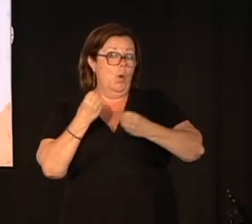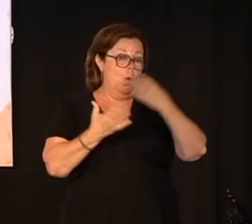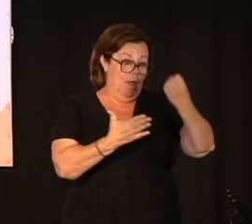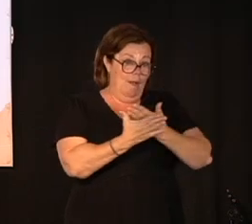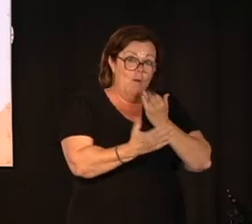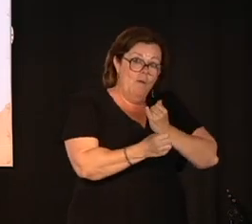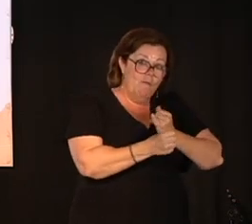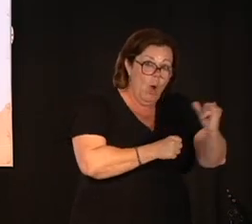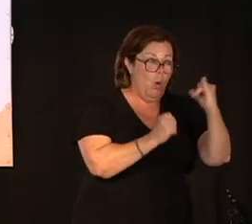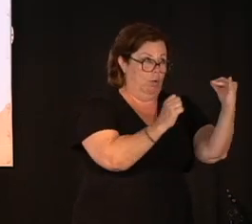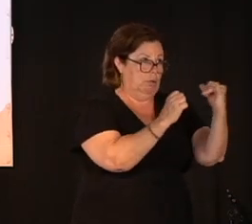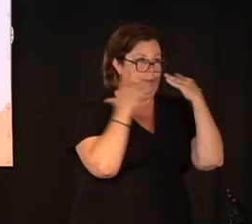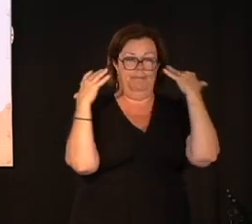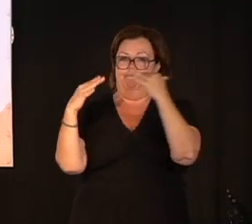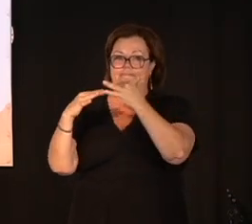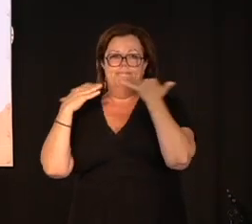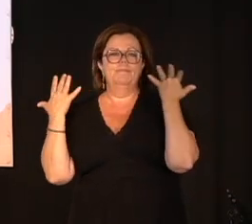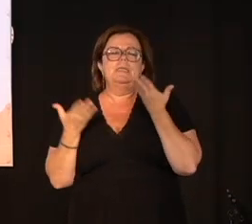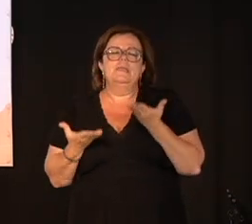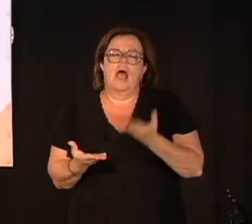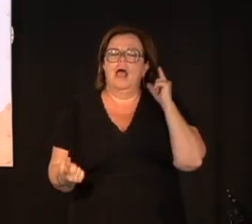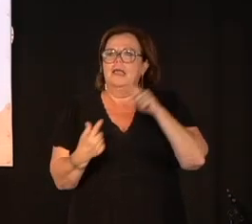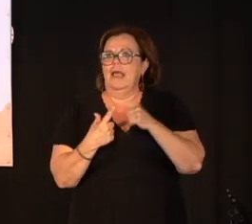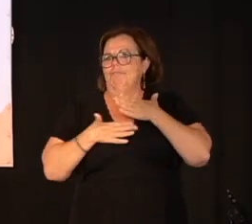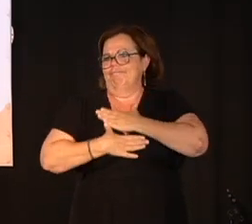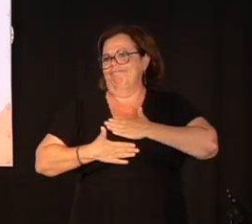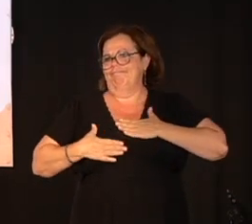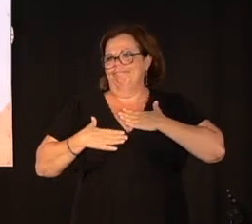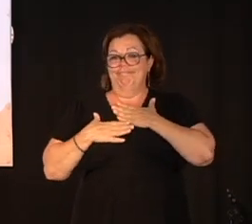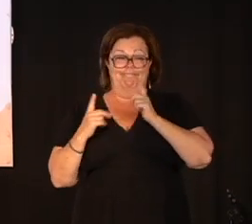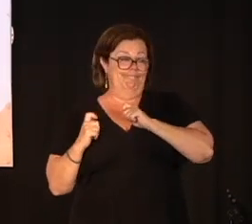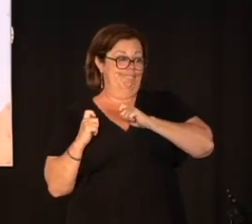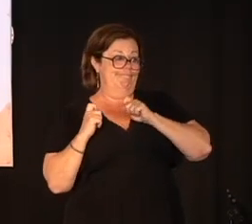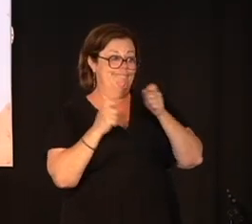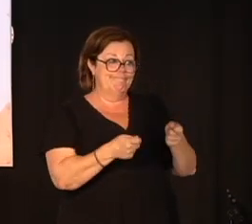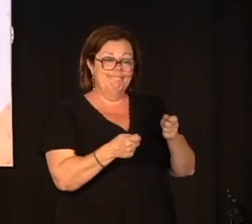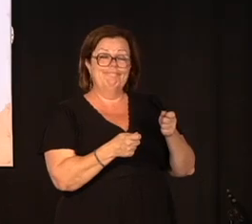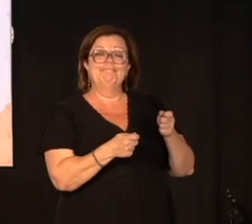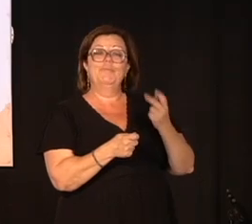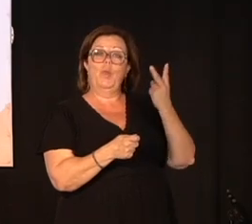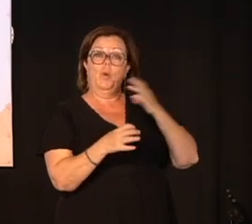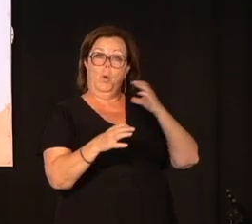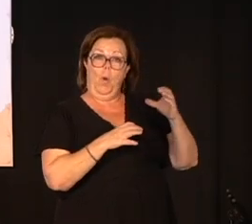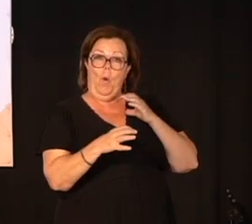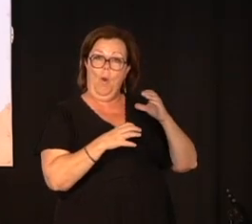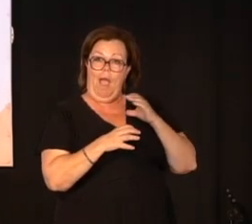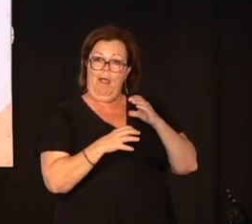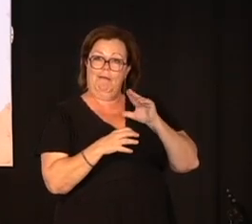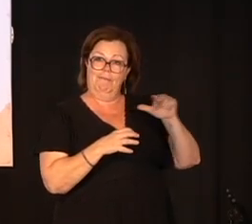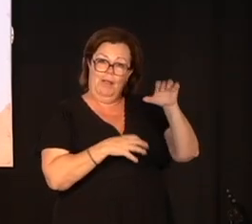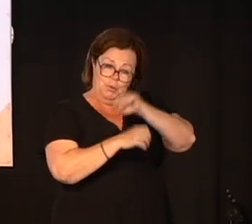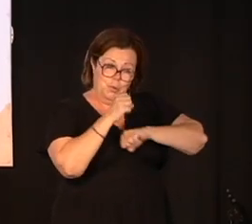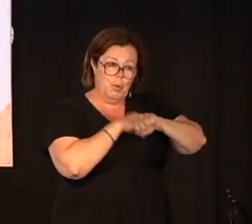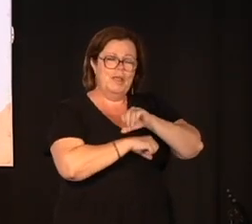extrêmement heureux. J'ai confié cette thématique à 2 collègues de l'EHESS, l'une de Marseille qui est quelque part là, que j'ai